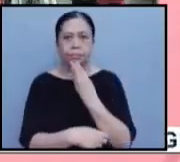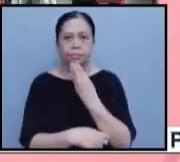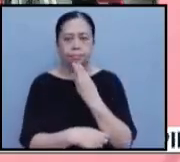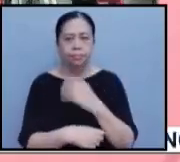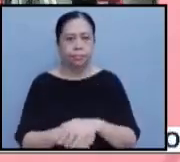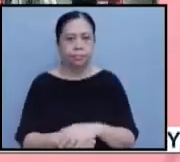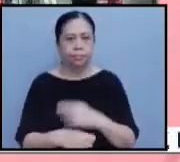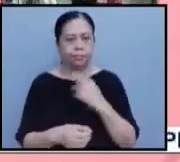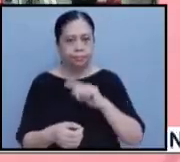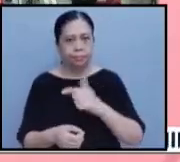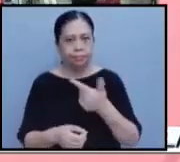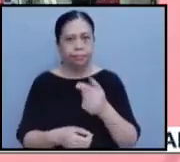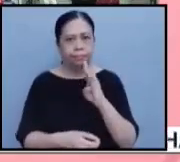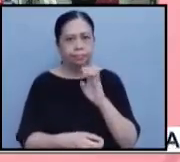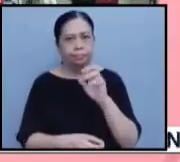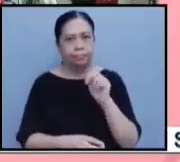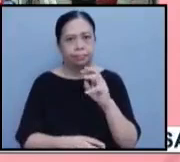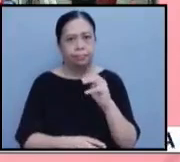si Bien Manalo.